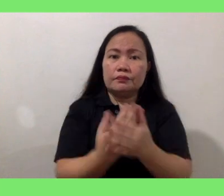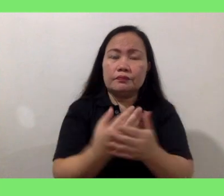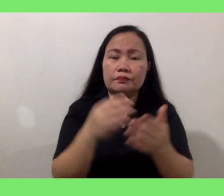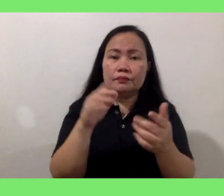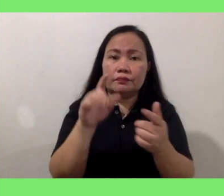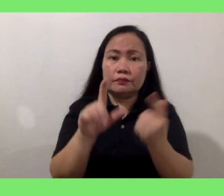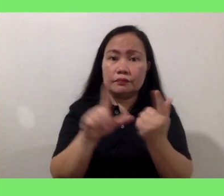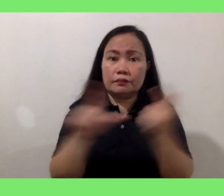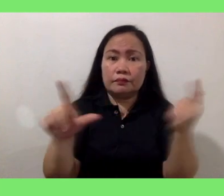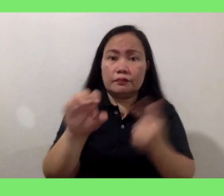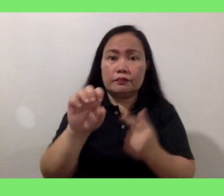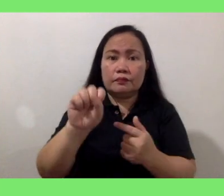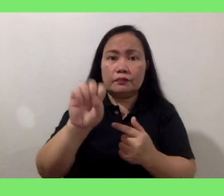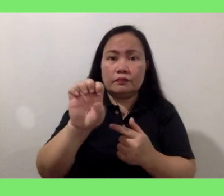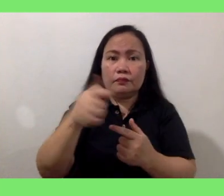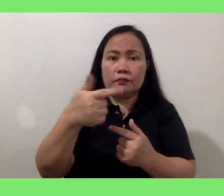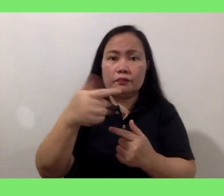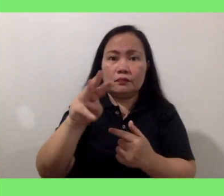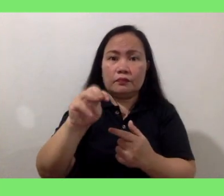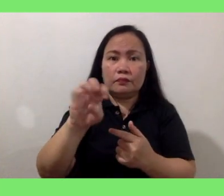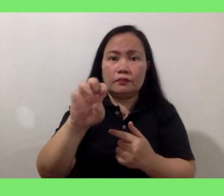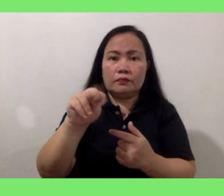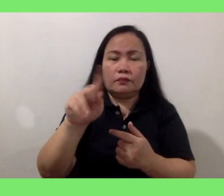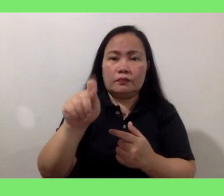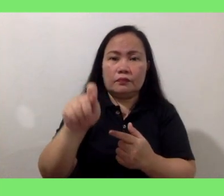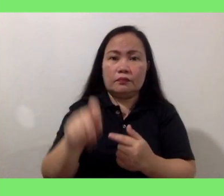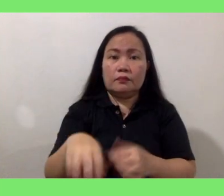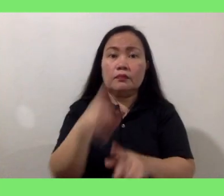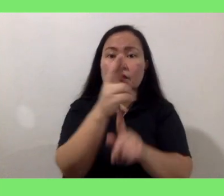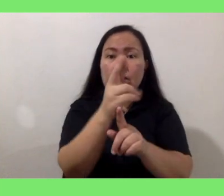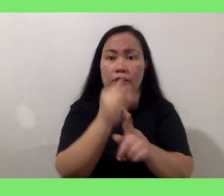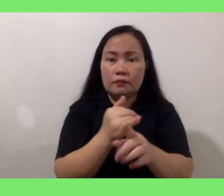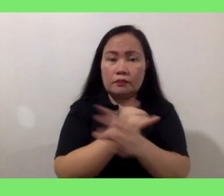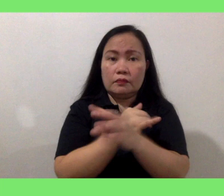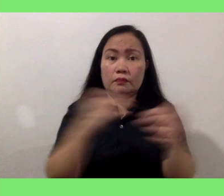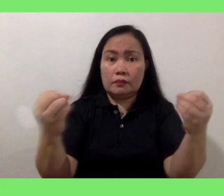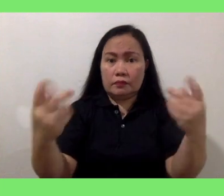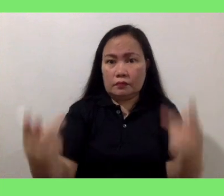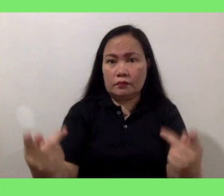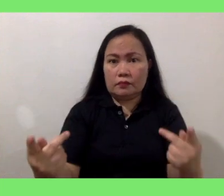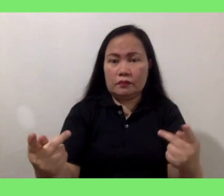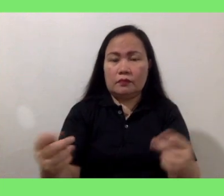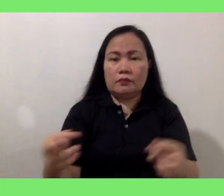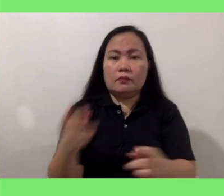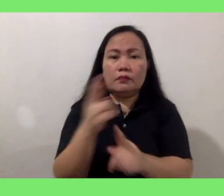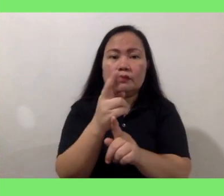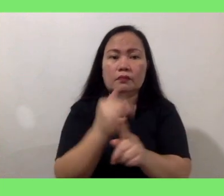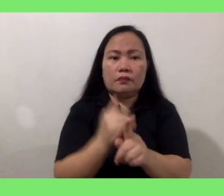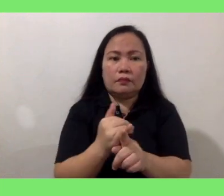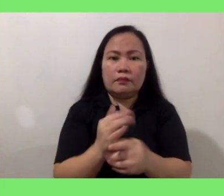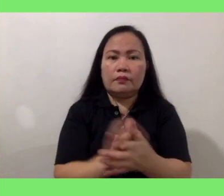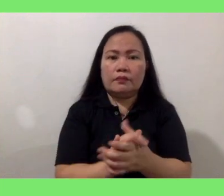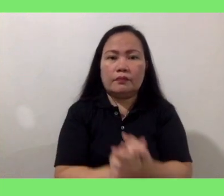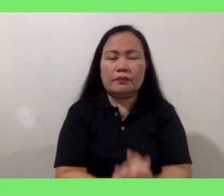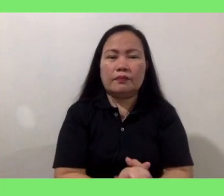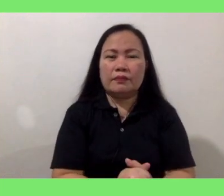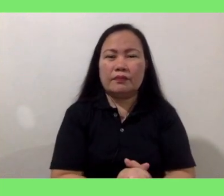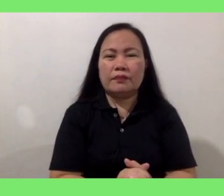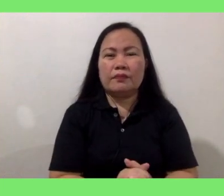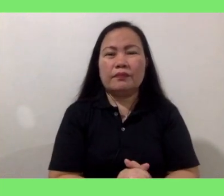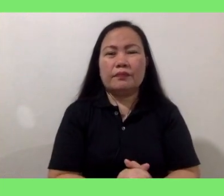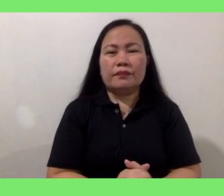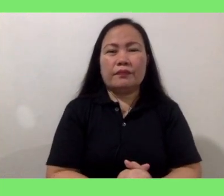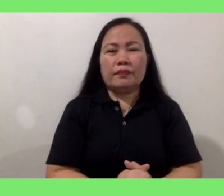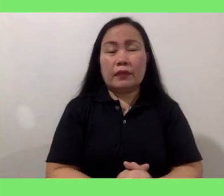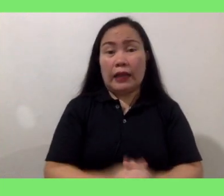line segments, rays, and opposite rays. So, for line segments, we have, so again ang line